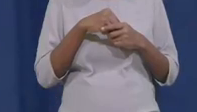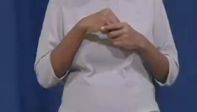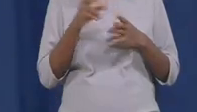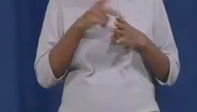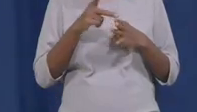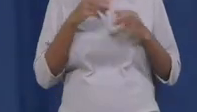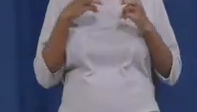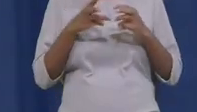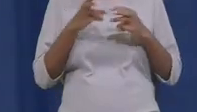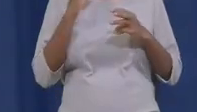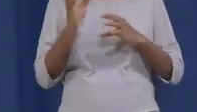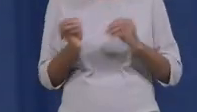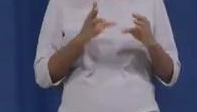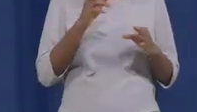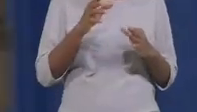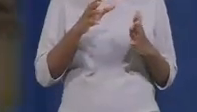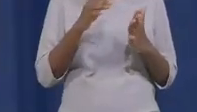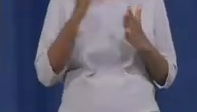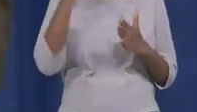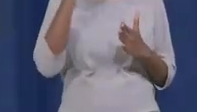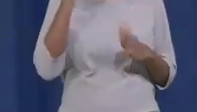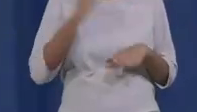peut-être de façon pratique,